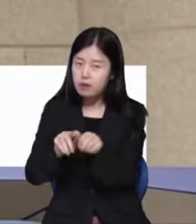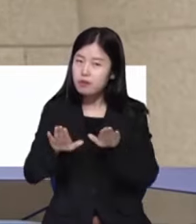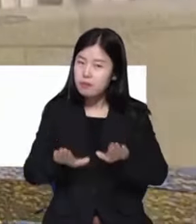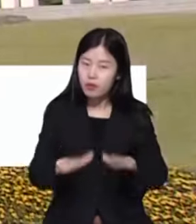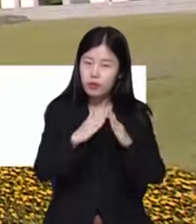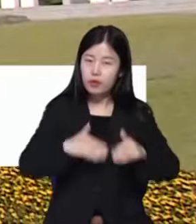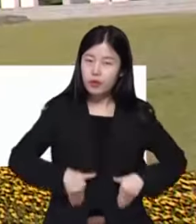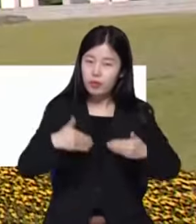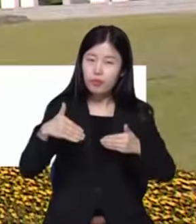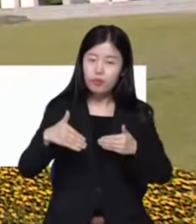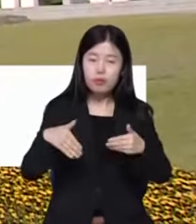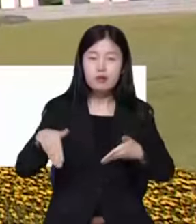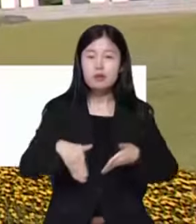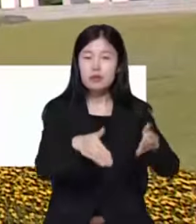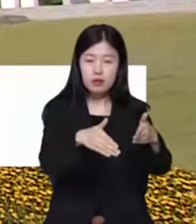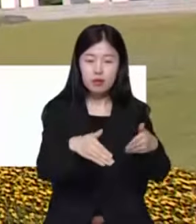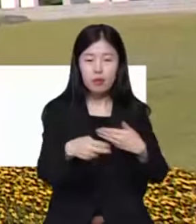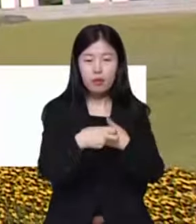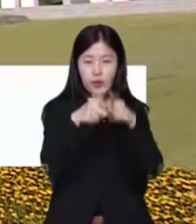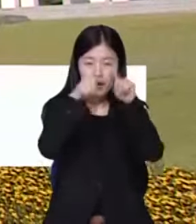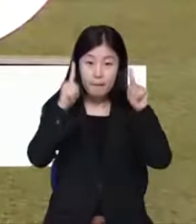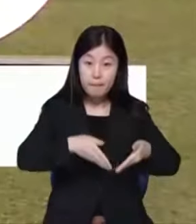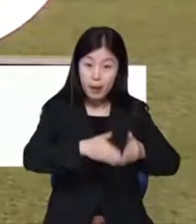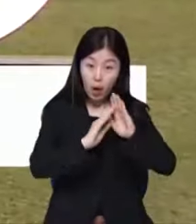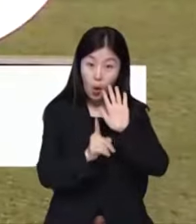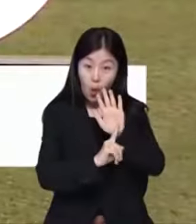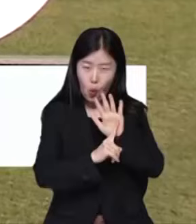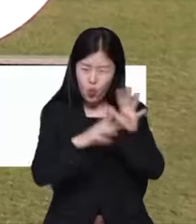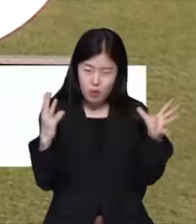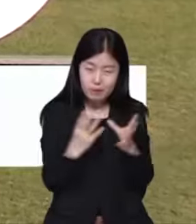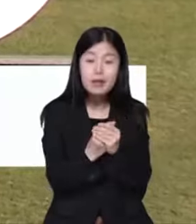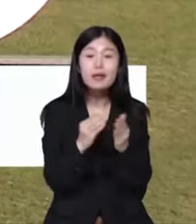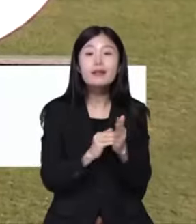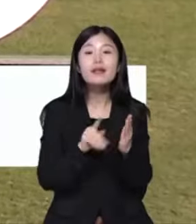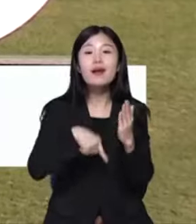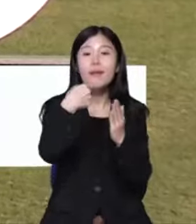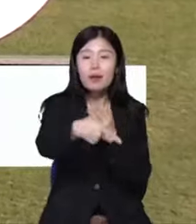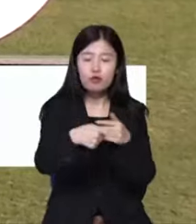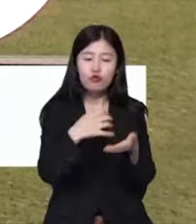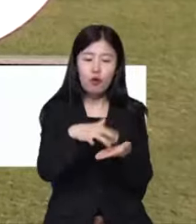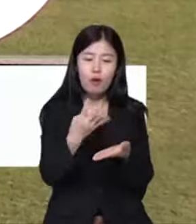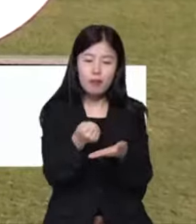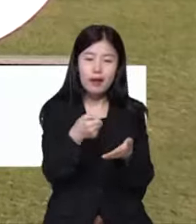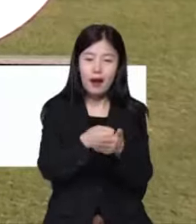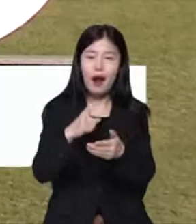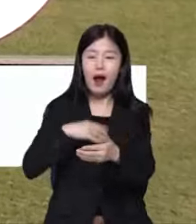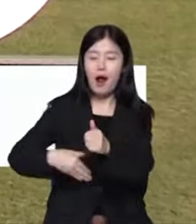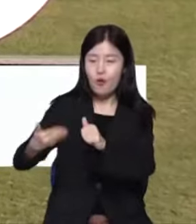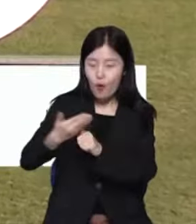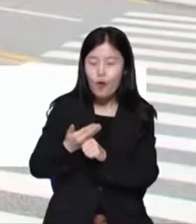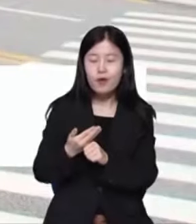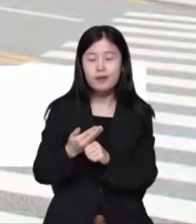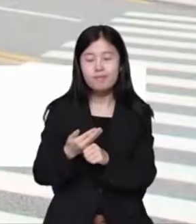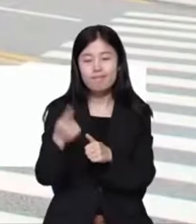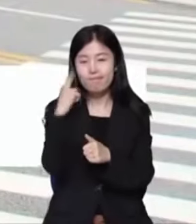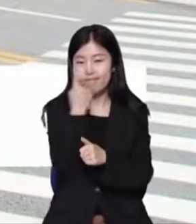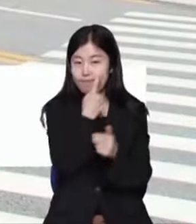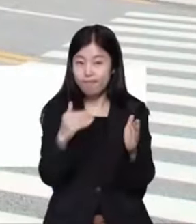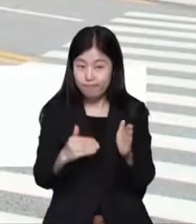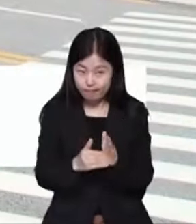대로 이루어질 것이라는 점을 재확인했다고 밝혔습니다. 서 의원은 전남 국립의대 신설과 관련해 박민수